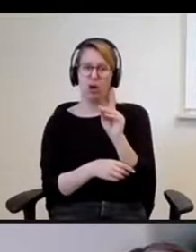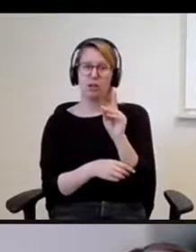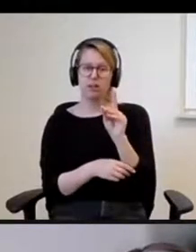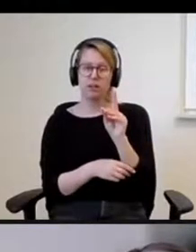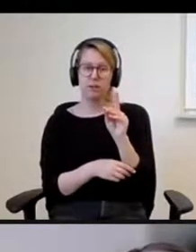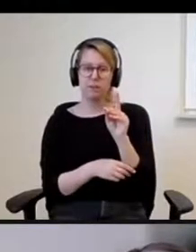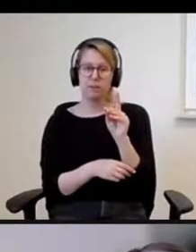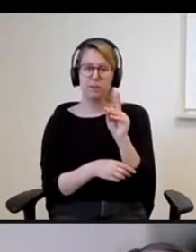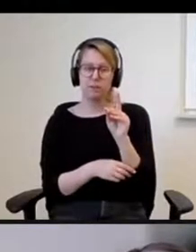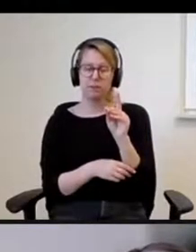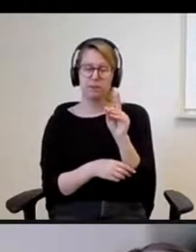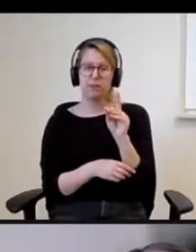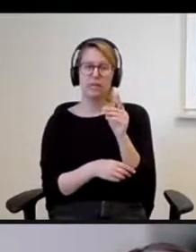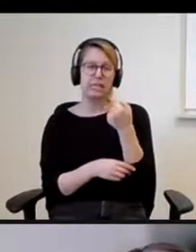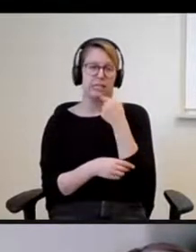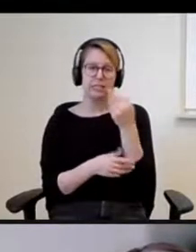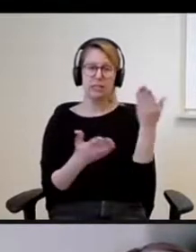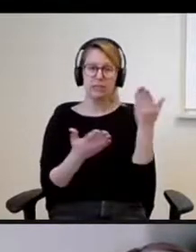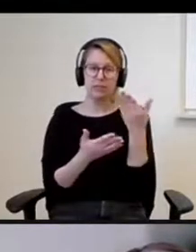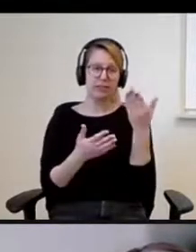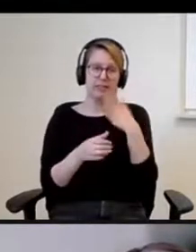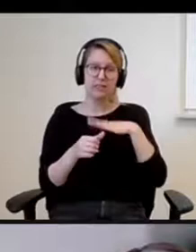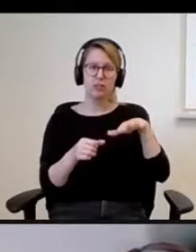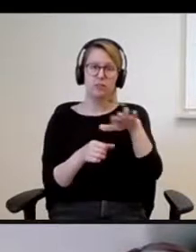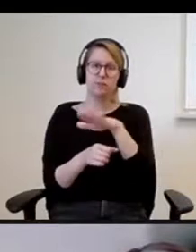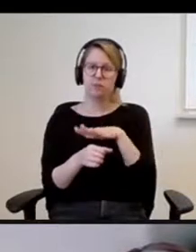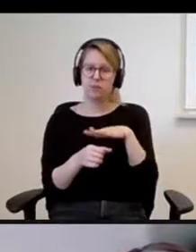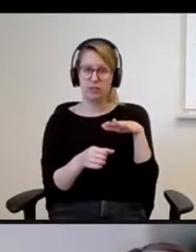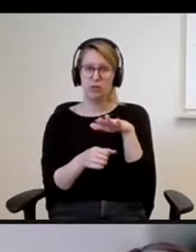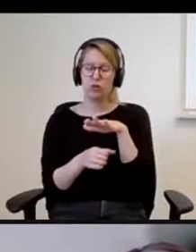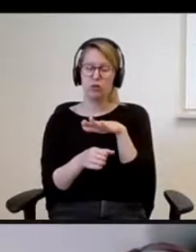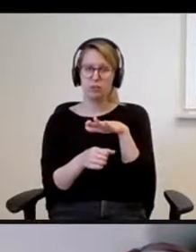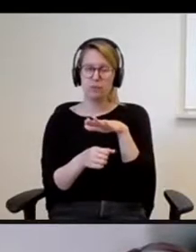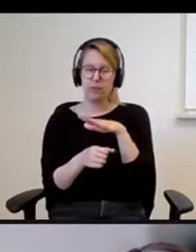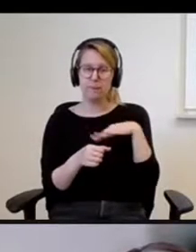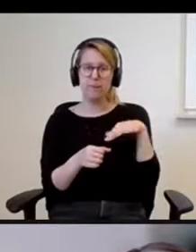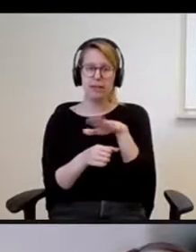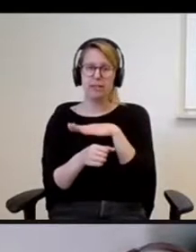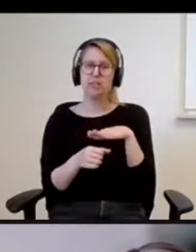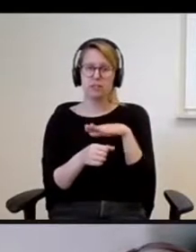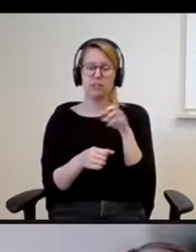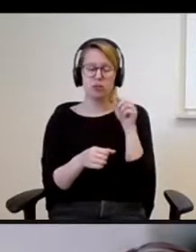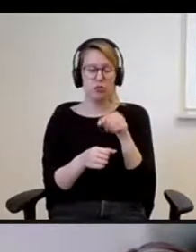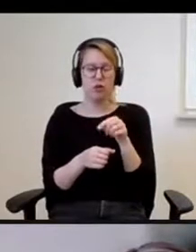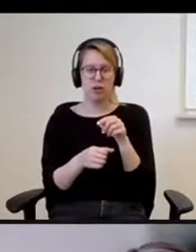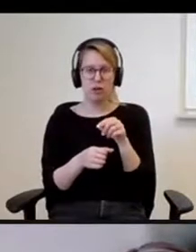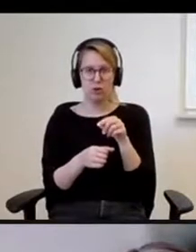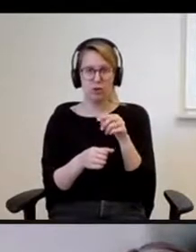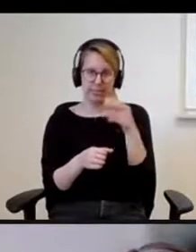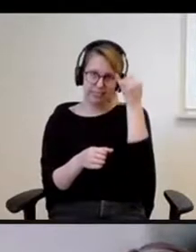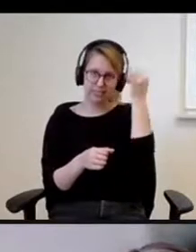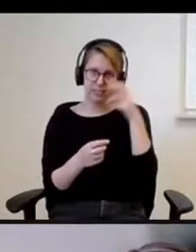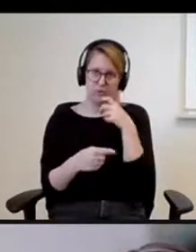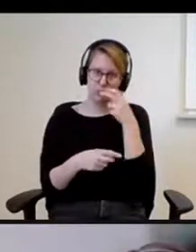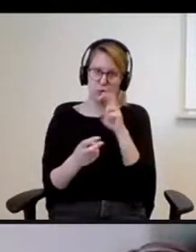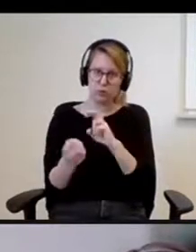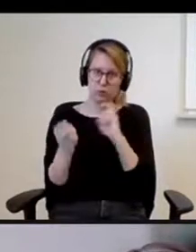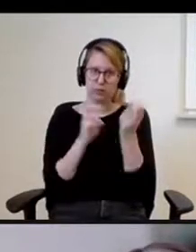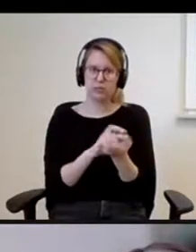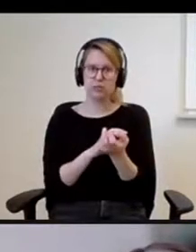wie wichtig es ist, dass im kommunalen Niveau, dass da, wo man wohnen, sich erbestet und dass man da all die Leute,